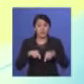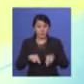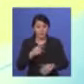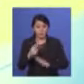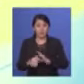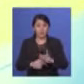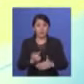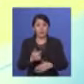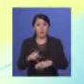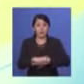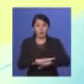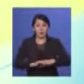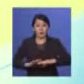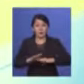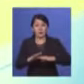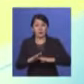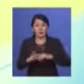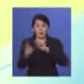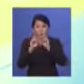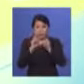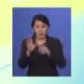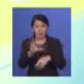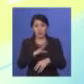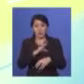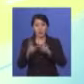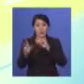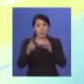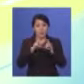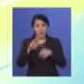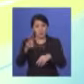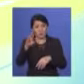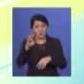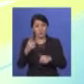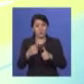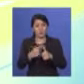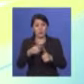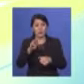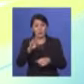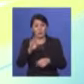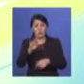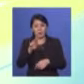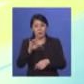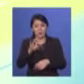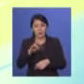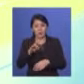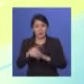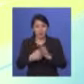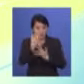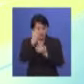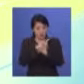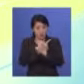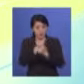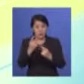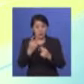Ал Петропавл қалалық мәслихатта қоғамдық кеңестің кезекті отырысы өтті. Жиында мемлекет басшысы Қасым-Жомарт Тоқаевтың жаңа жағдайдағы